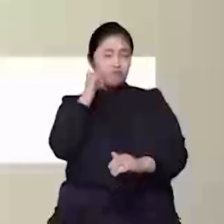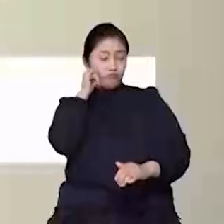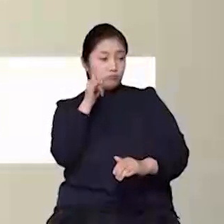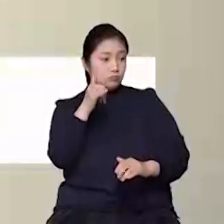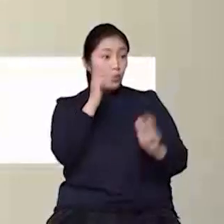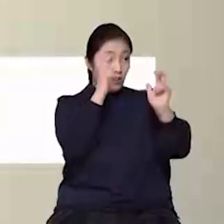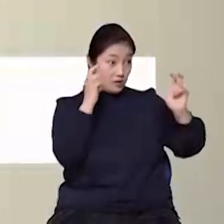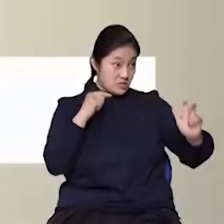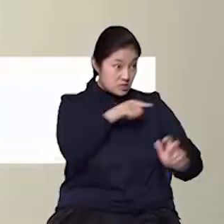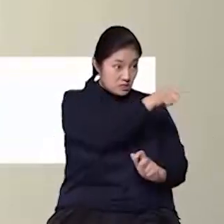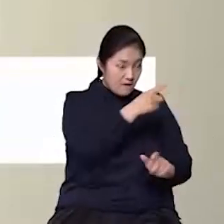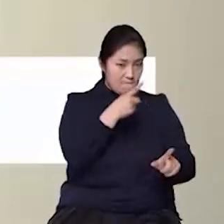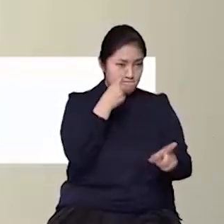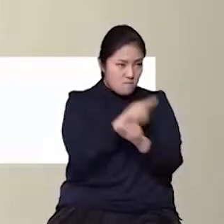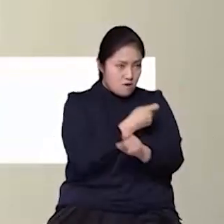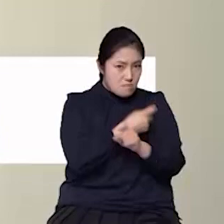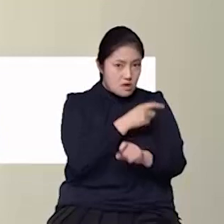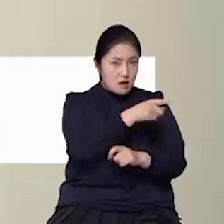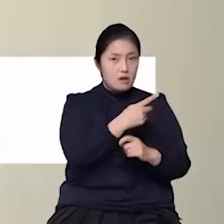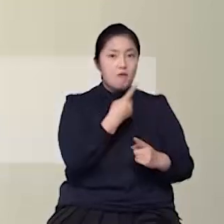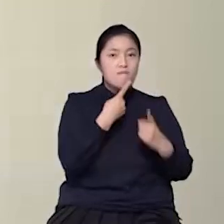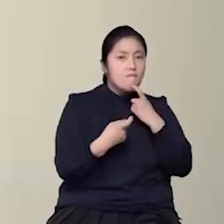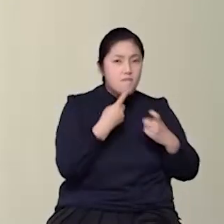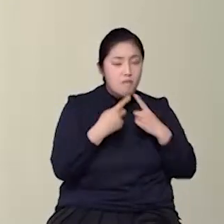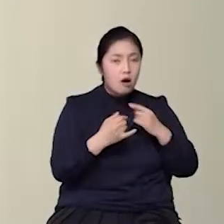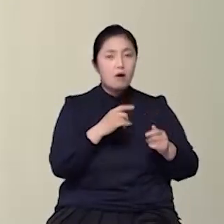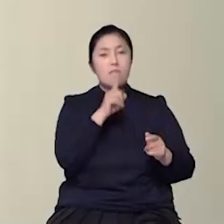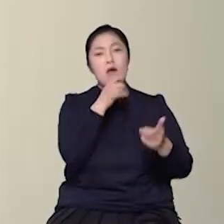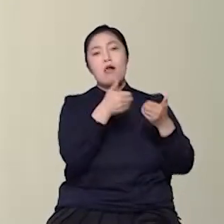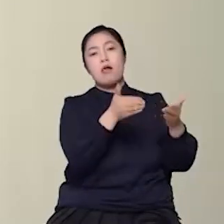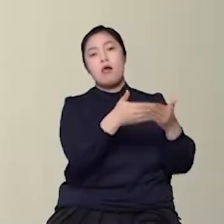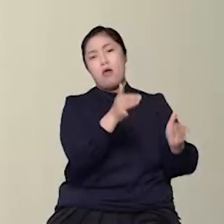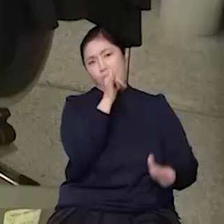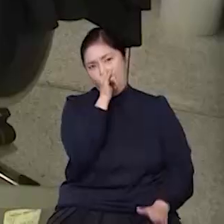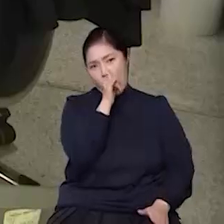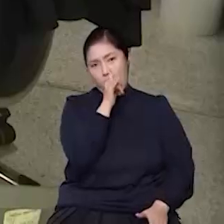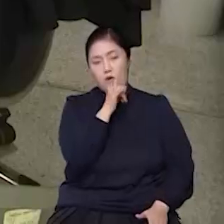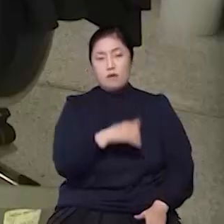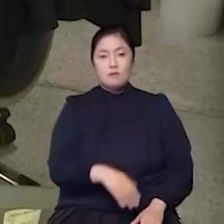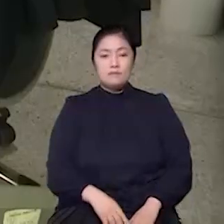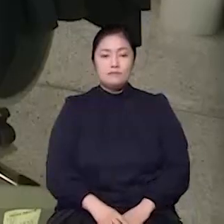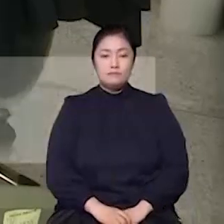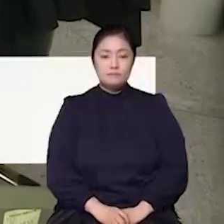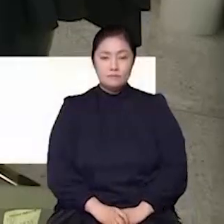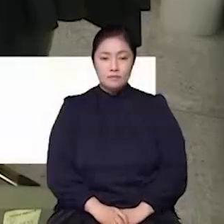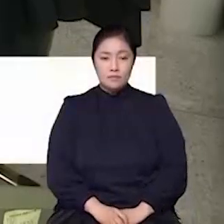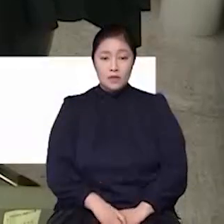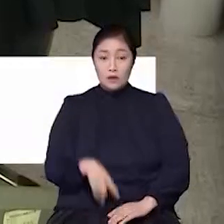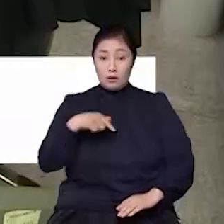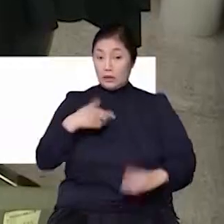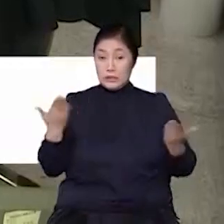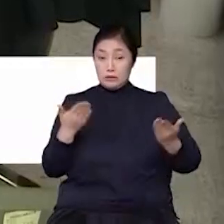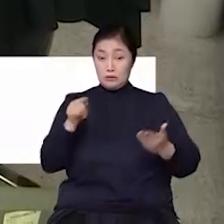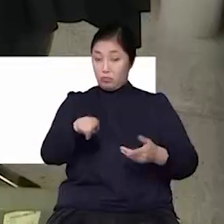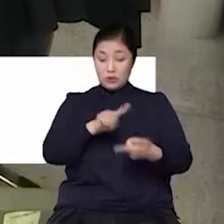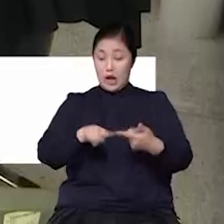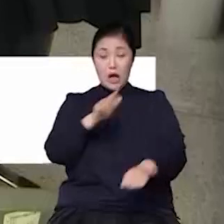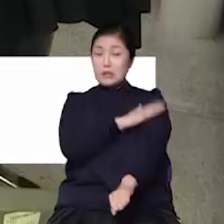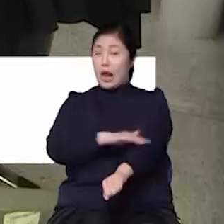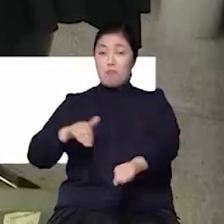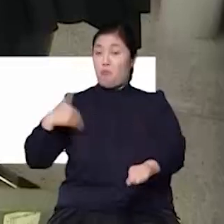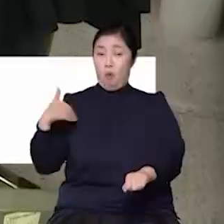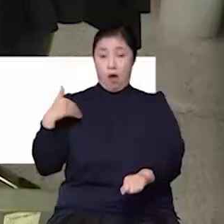업체에게 연락해 보복을 암시하는 협박성 발언까지 했습니다. 저도 이 업무를 잘 몰라요. 저도 이 업무를